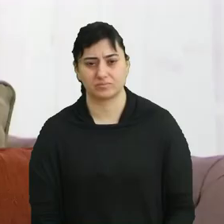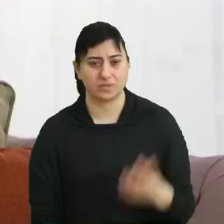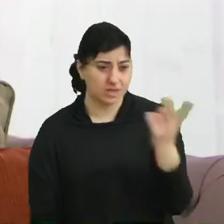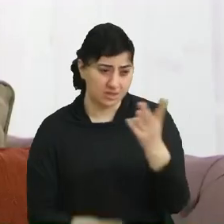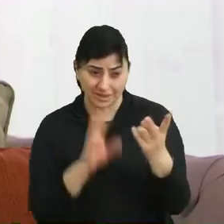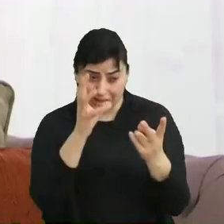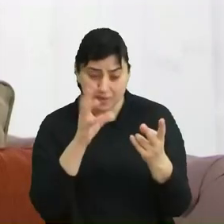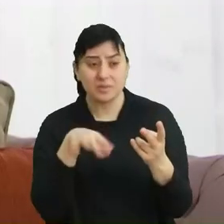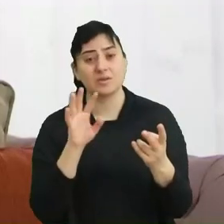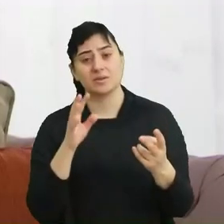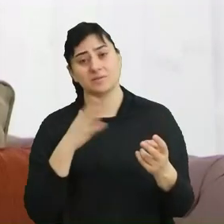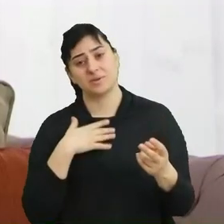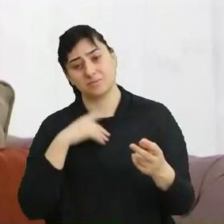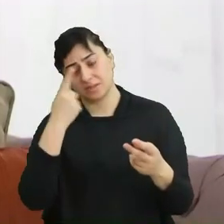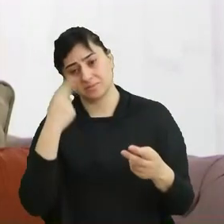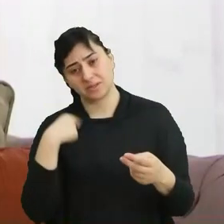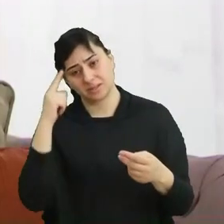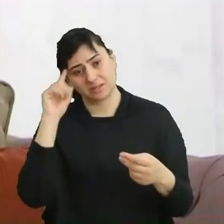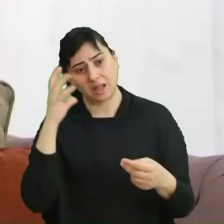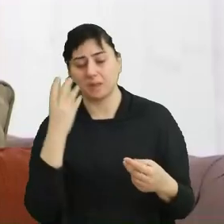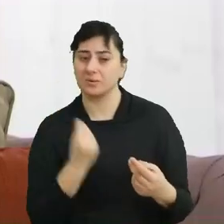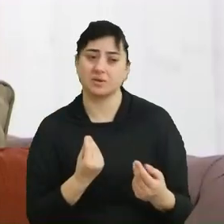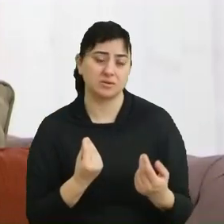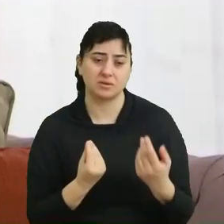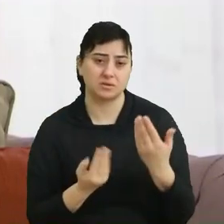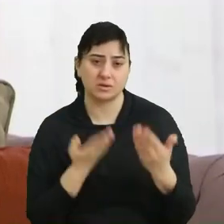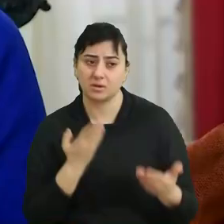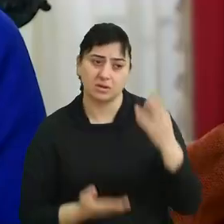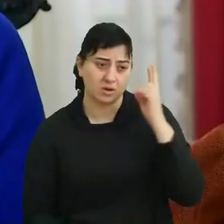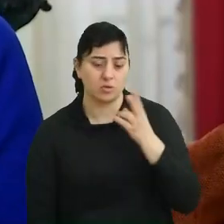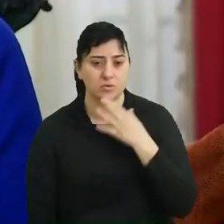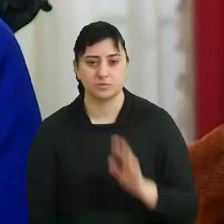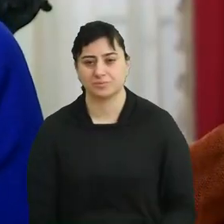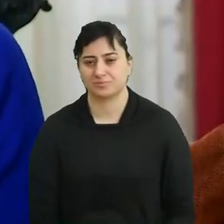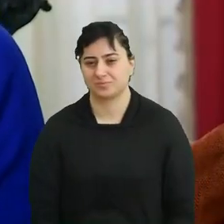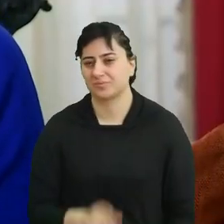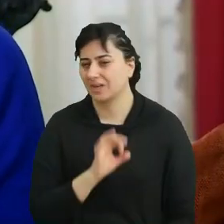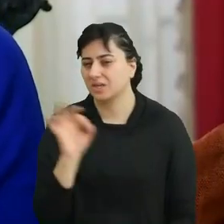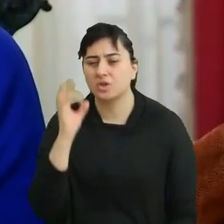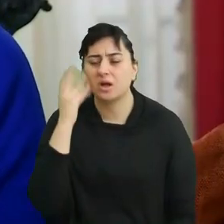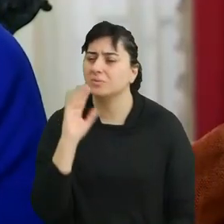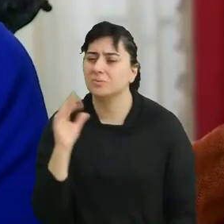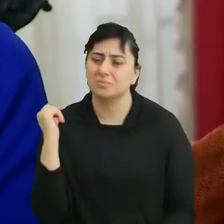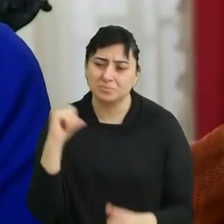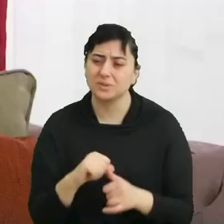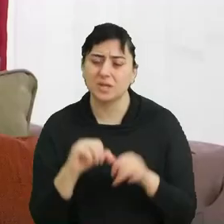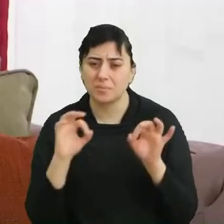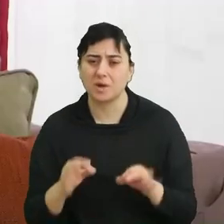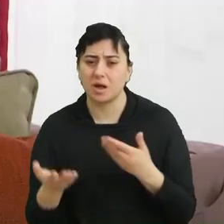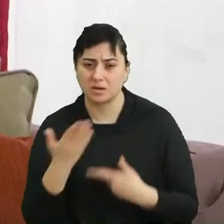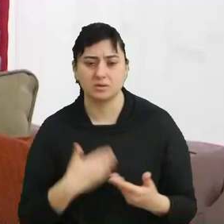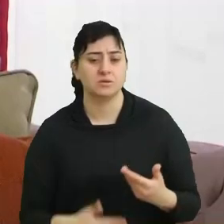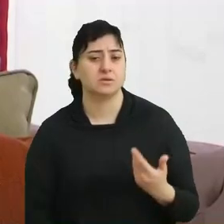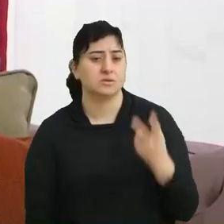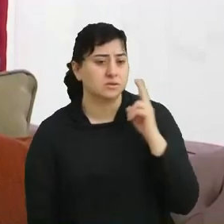iki kişi birden delirmesi mi, yoksa benim tek başıma delirmem mi, karar veremedim. Rüyam, hiçbir şey anlamadım. Ne olur baştan anlatır mısın?